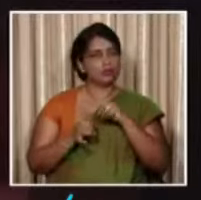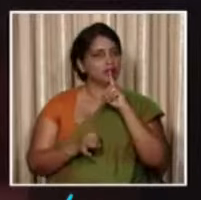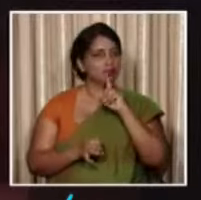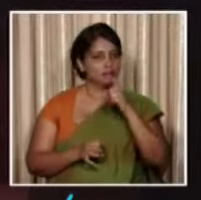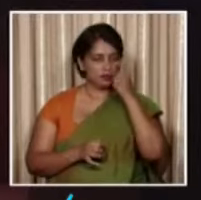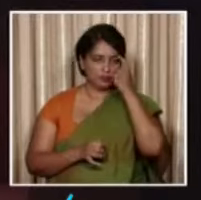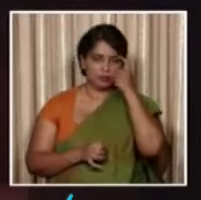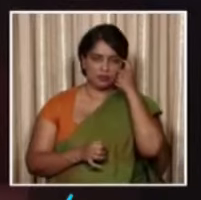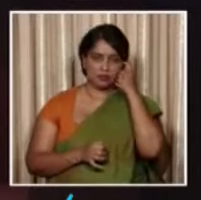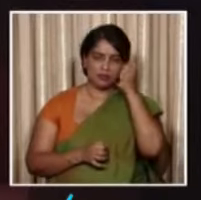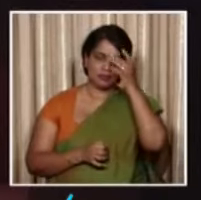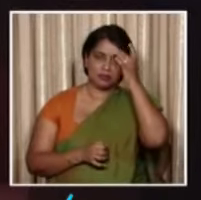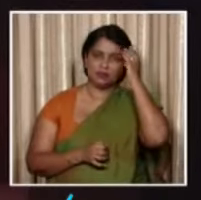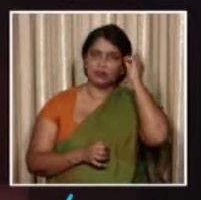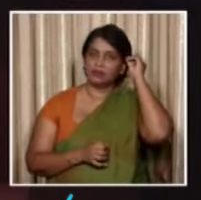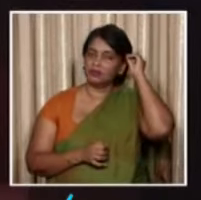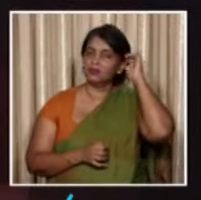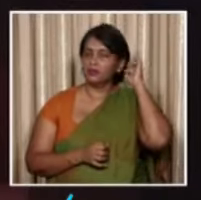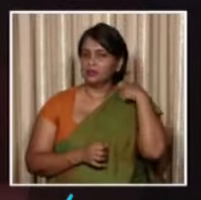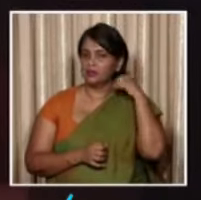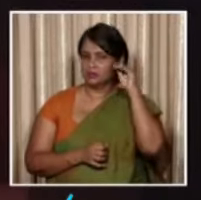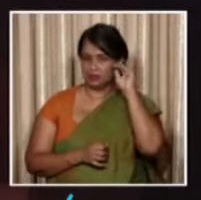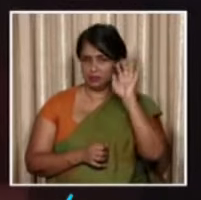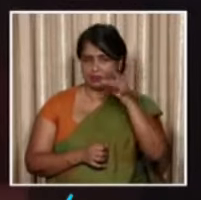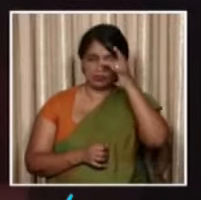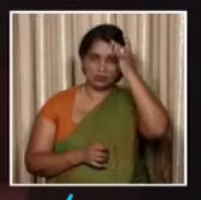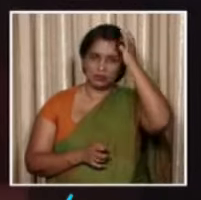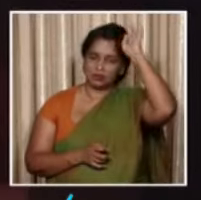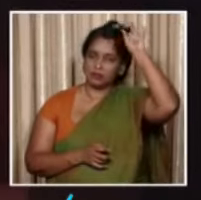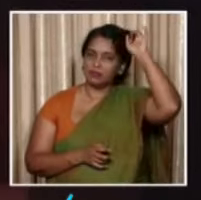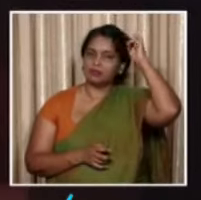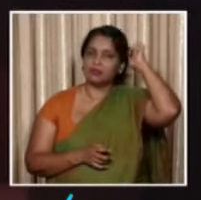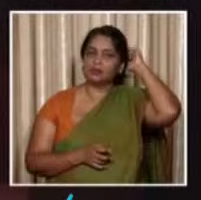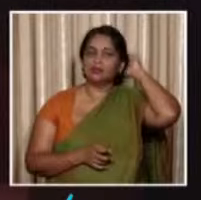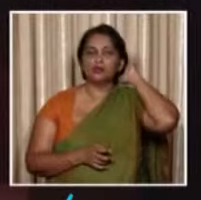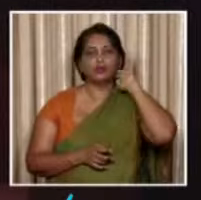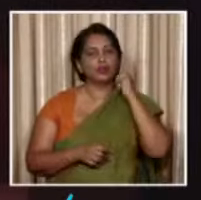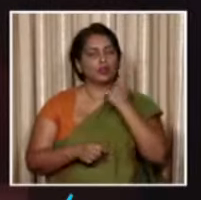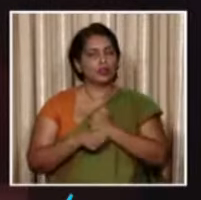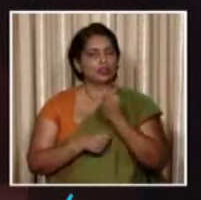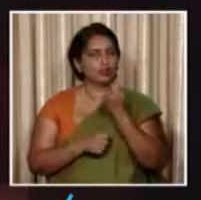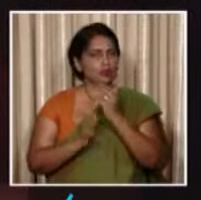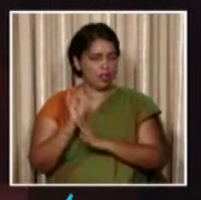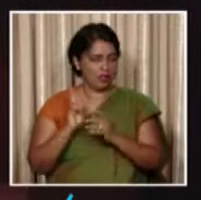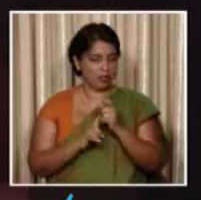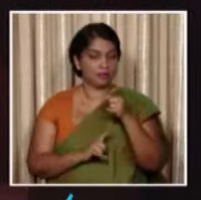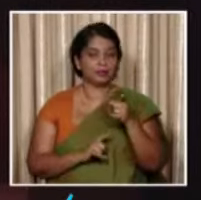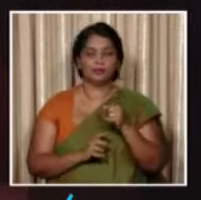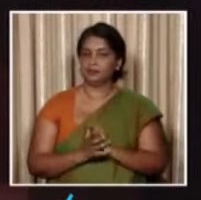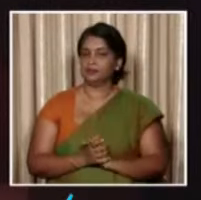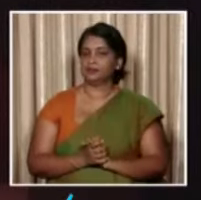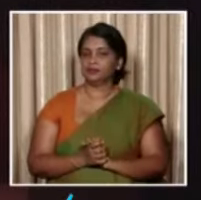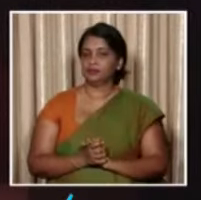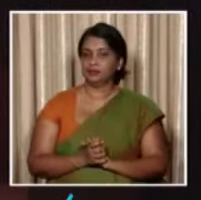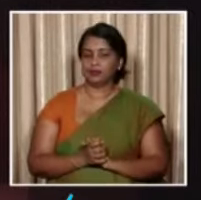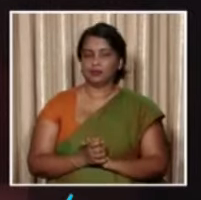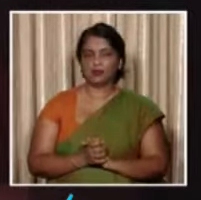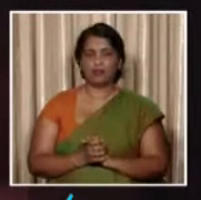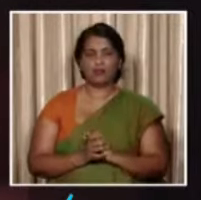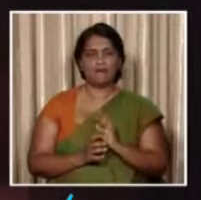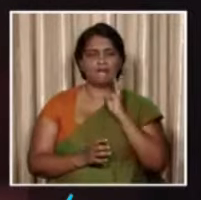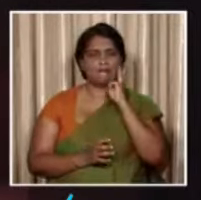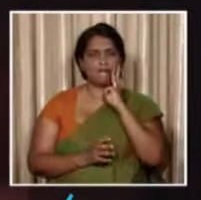අවස්ථාව ලබා දෙන්න අපට දැනගන්න ලැබිලා තිබෙනවා මුදල් රාජ්‍ය අමාත්‍යතුමා වයින්